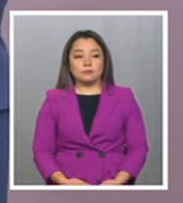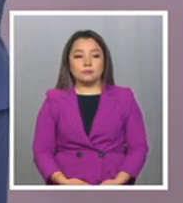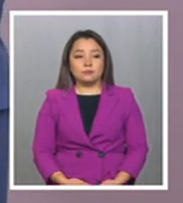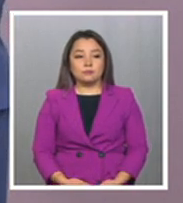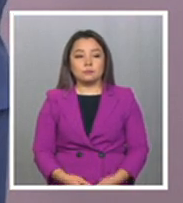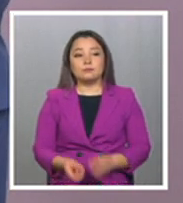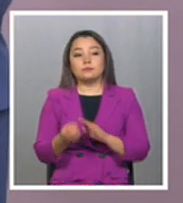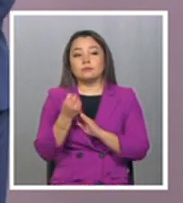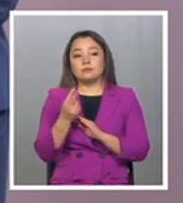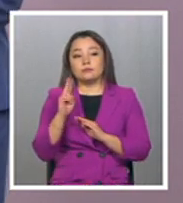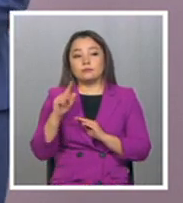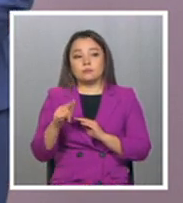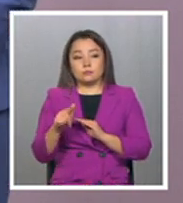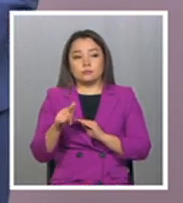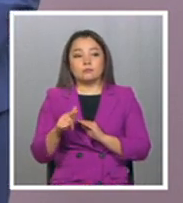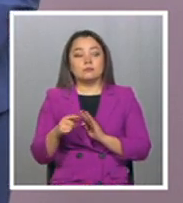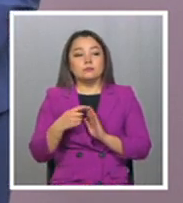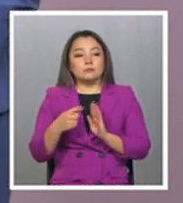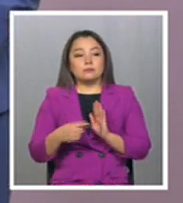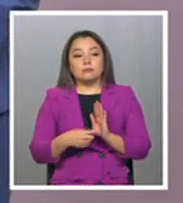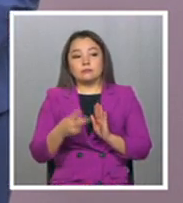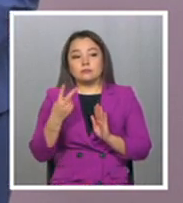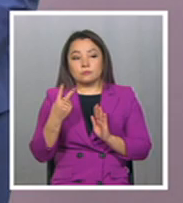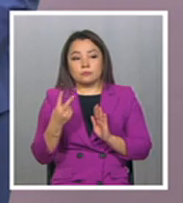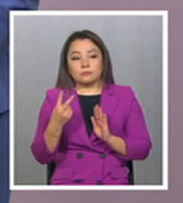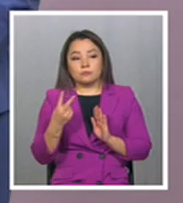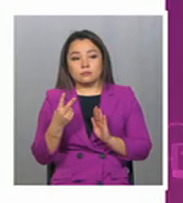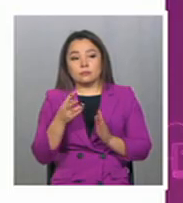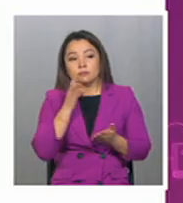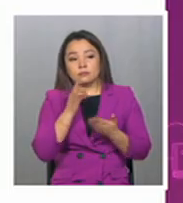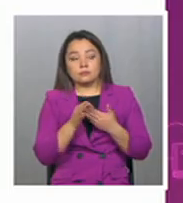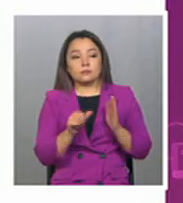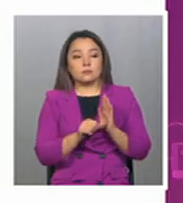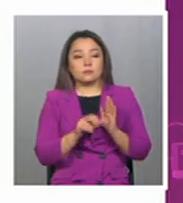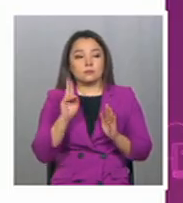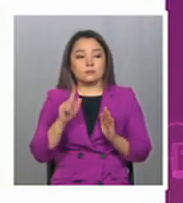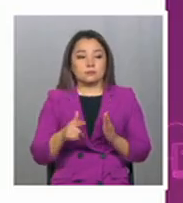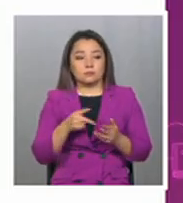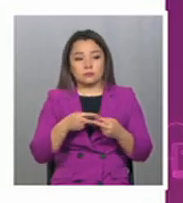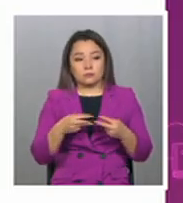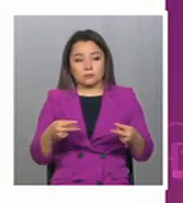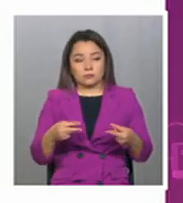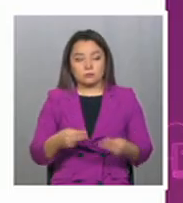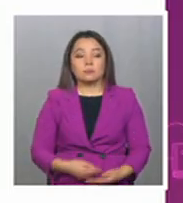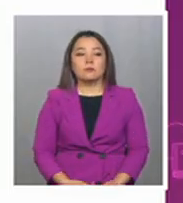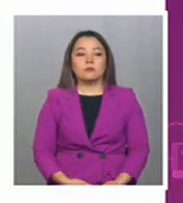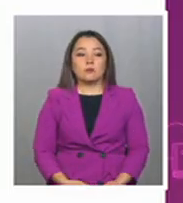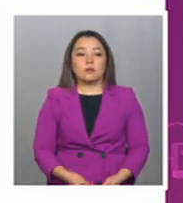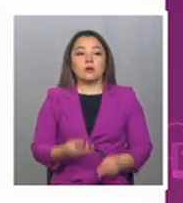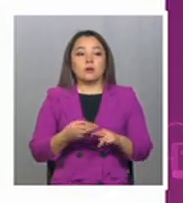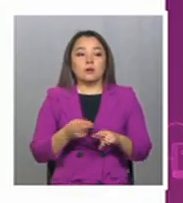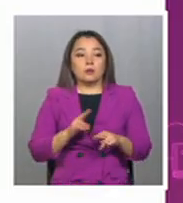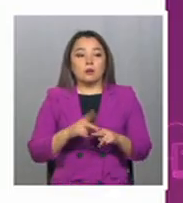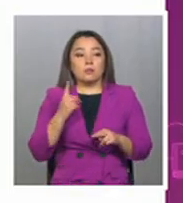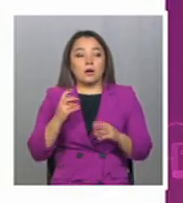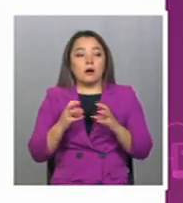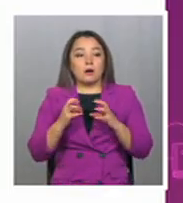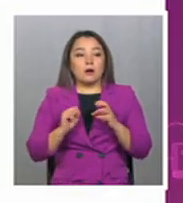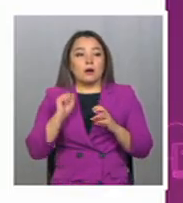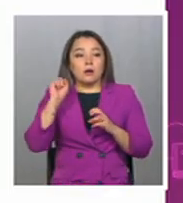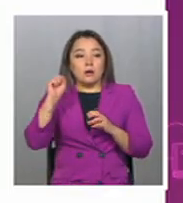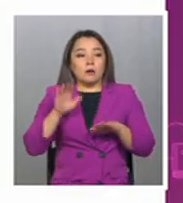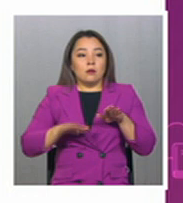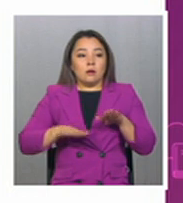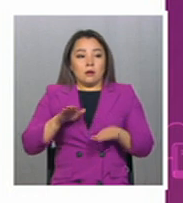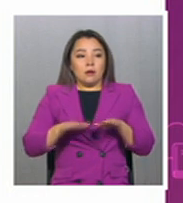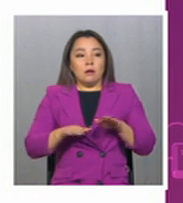12 килограммды 2 санына бөлеміз. Мәні 6 килограммға тең. Демек, бір гантельдің массасы